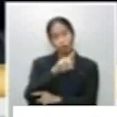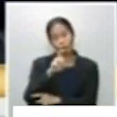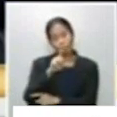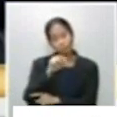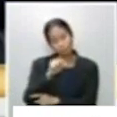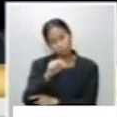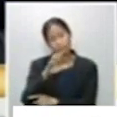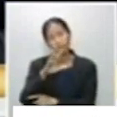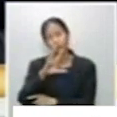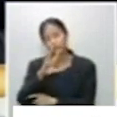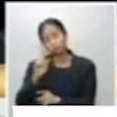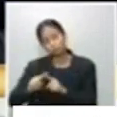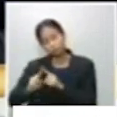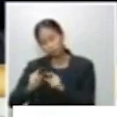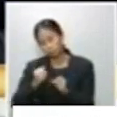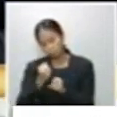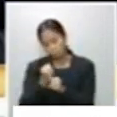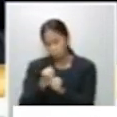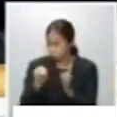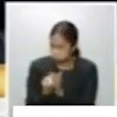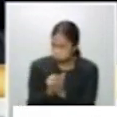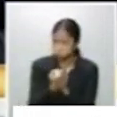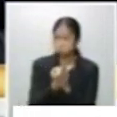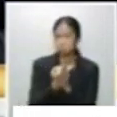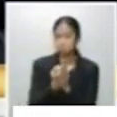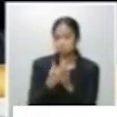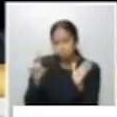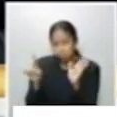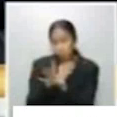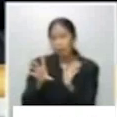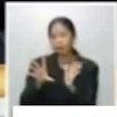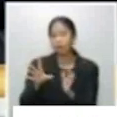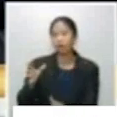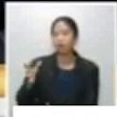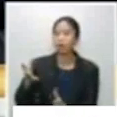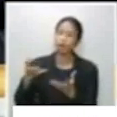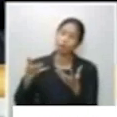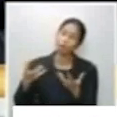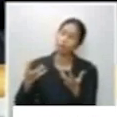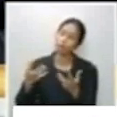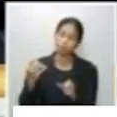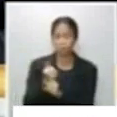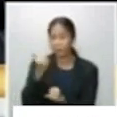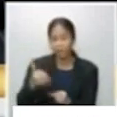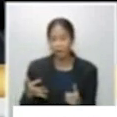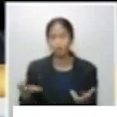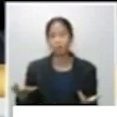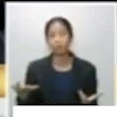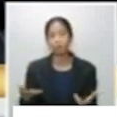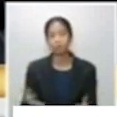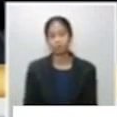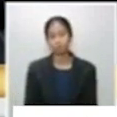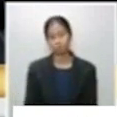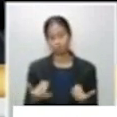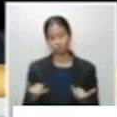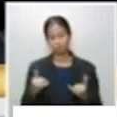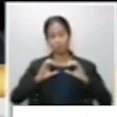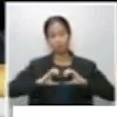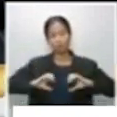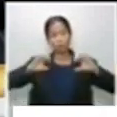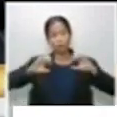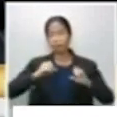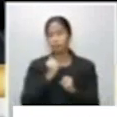สุดท้ายเหลวผมรู้ว่าปัญหาโลกแตกวันนี้รัฐบาลไม่มีทางออกไล่พระต